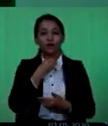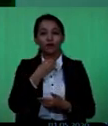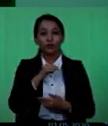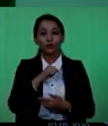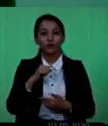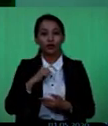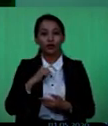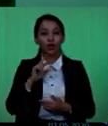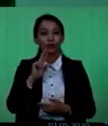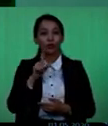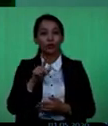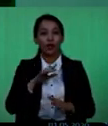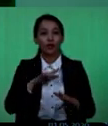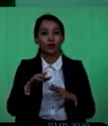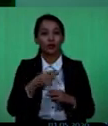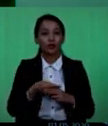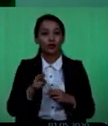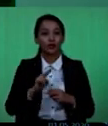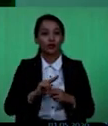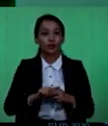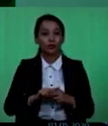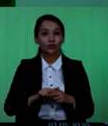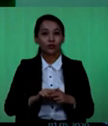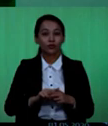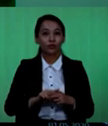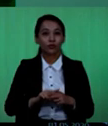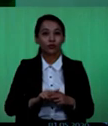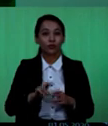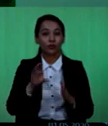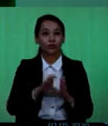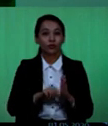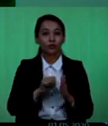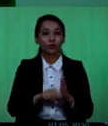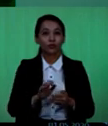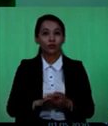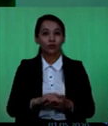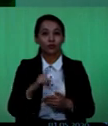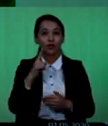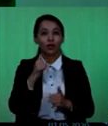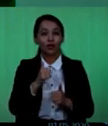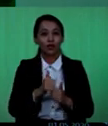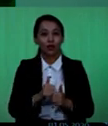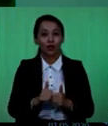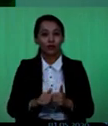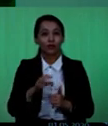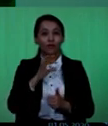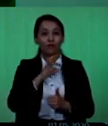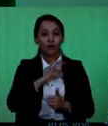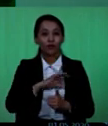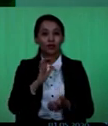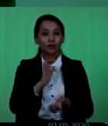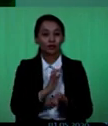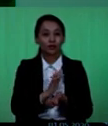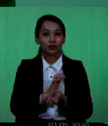o'zining noto'g'ri xatti-harakati bilan nobud qilmoqda. Biz kundalik hayotimizda ishlatayotgan mahsulot